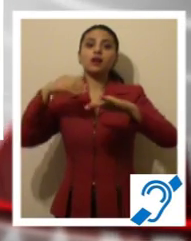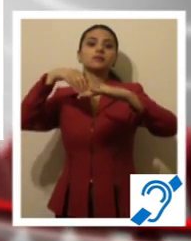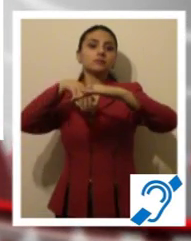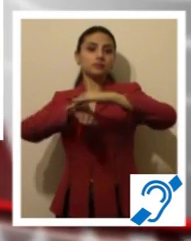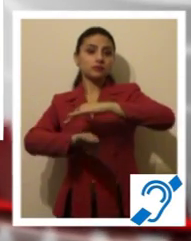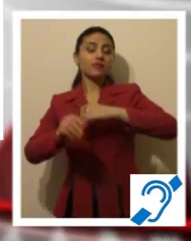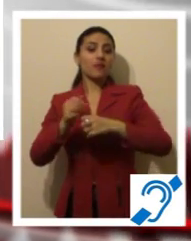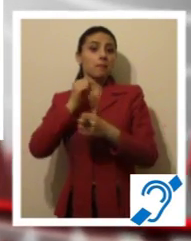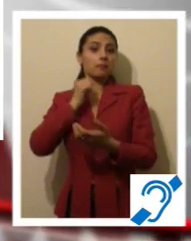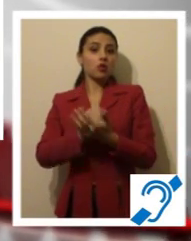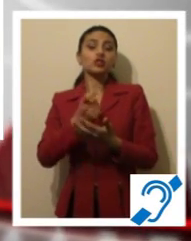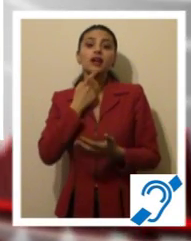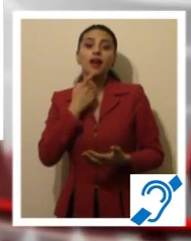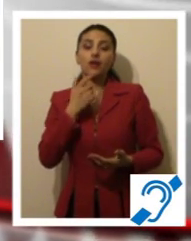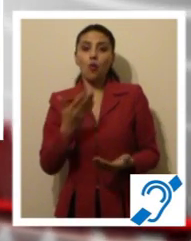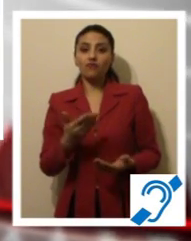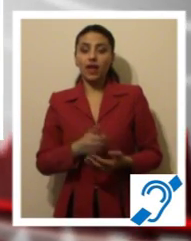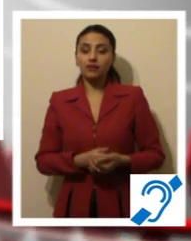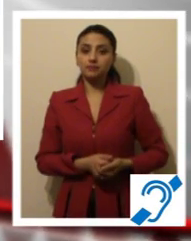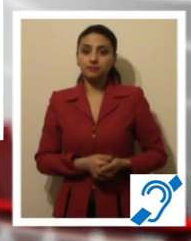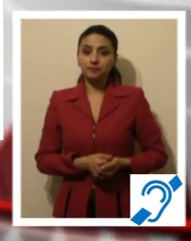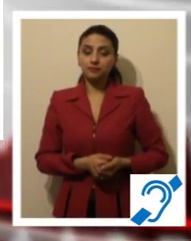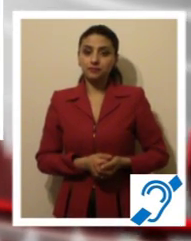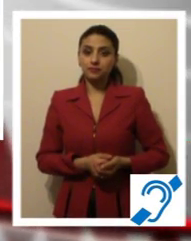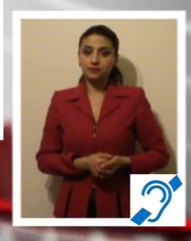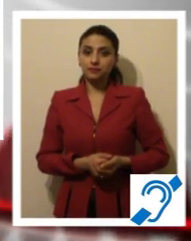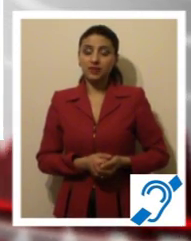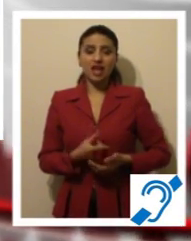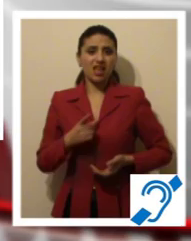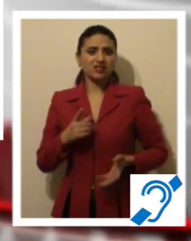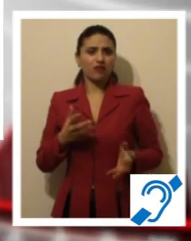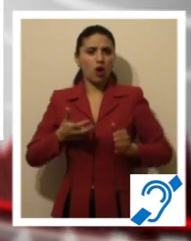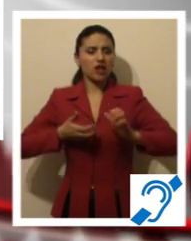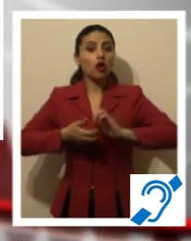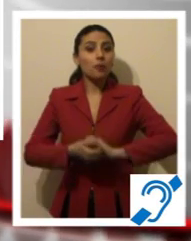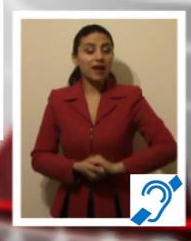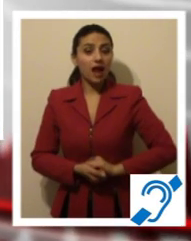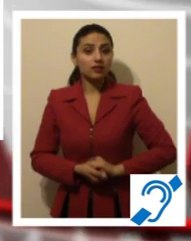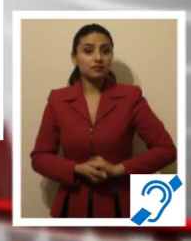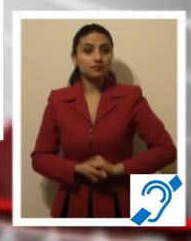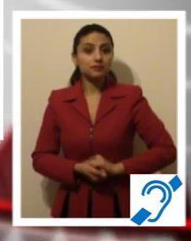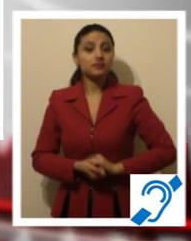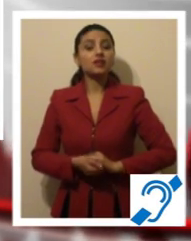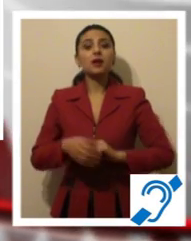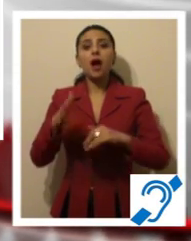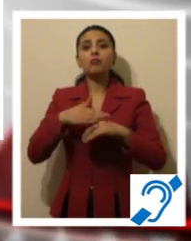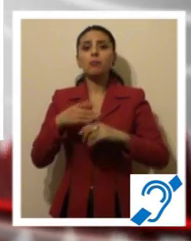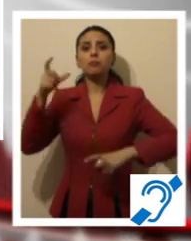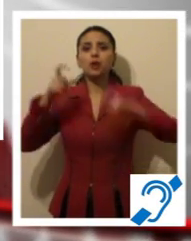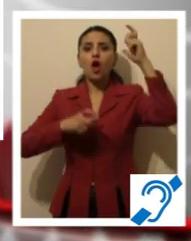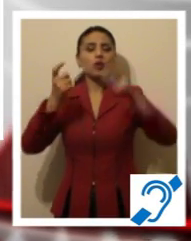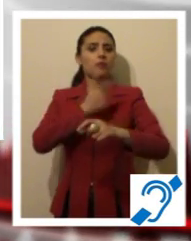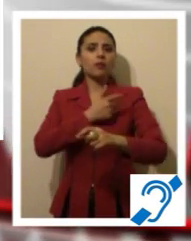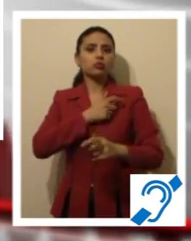poștei din Craiovei, este o zonă foarte încărcată, foarte aglomerată. Între blocuri nu ne mai putem duce. Am făcut